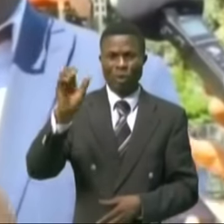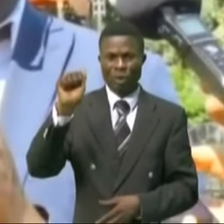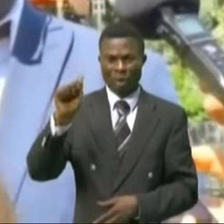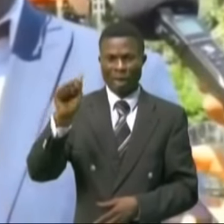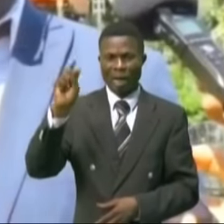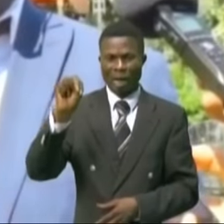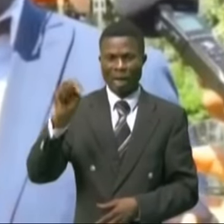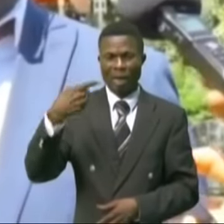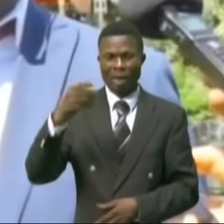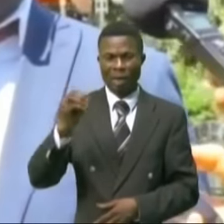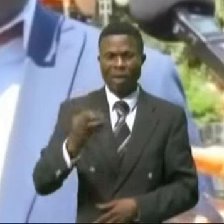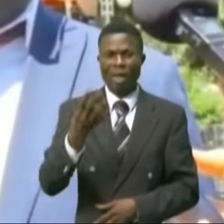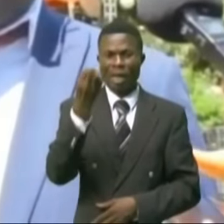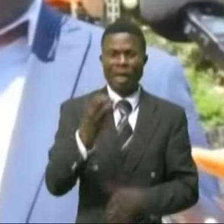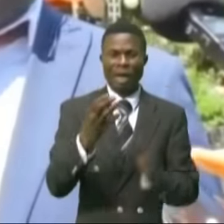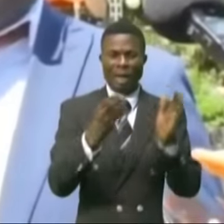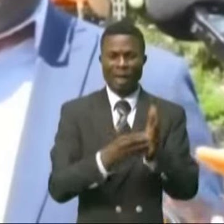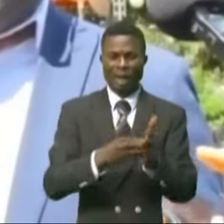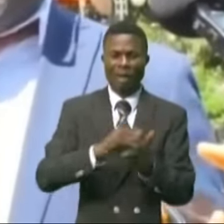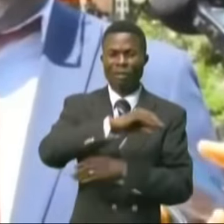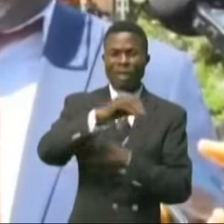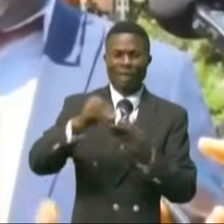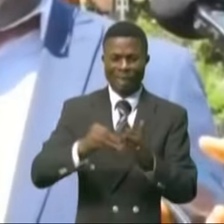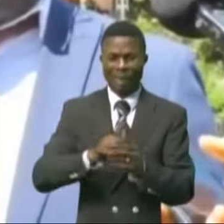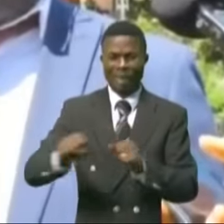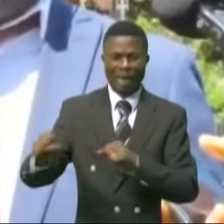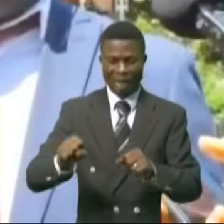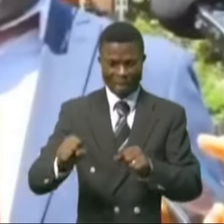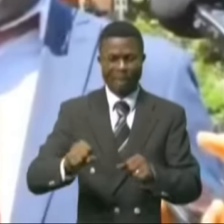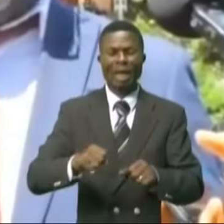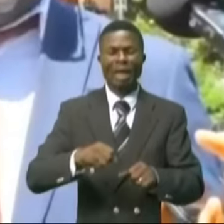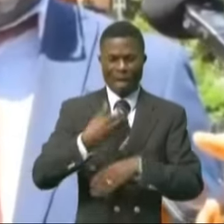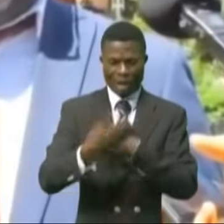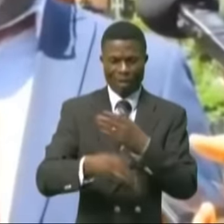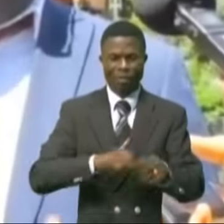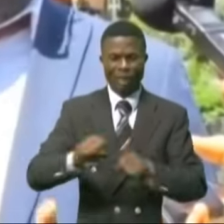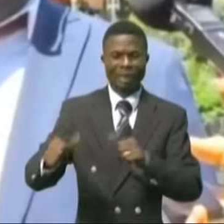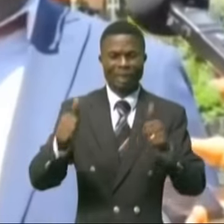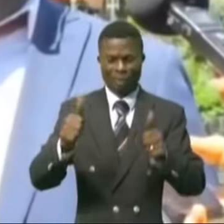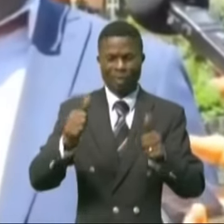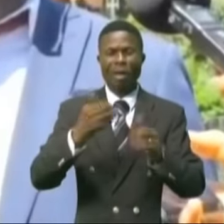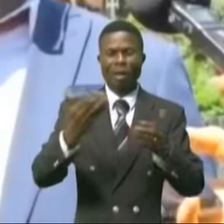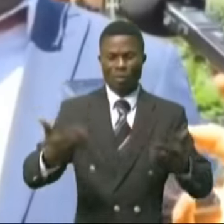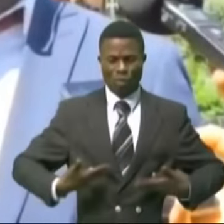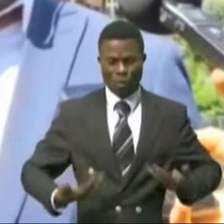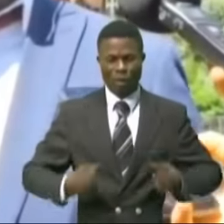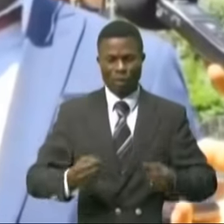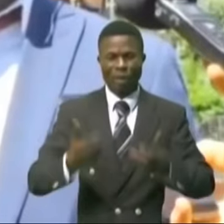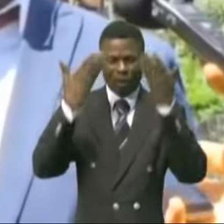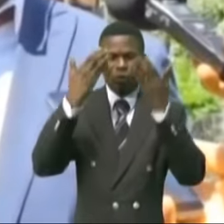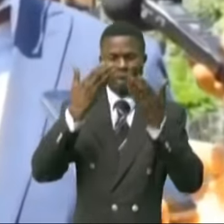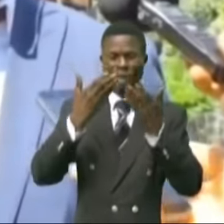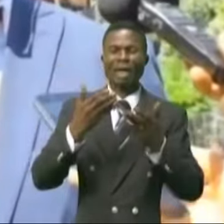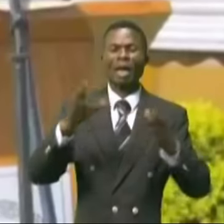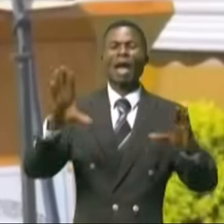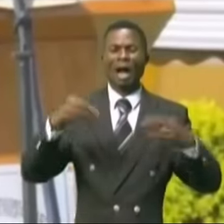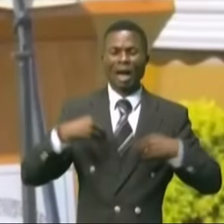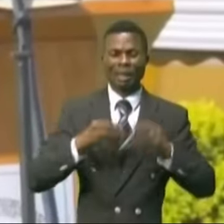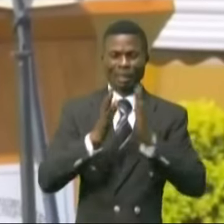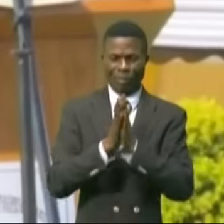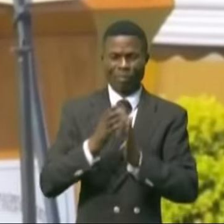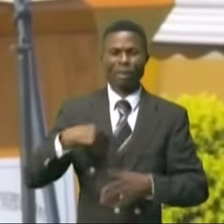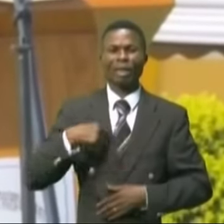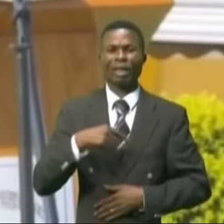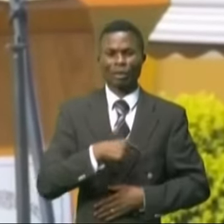tous les 49 centres ont ouvert. En tout cas, je me réjouis. Dieu nous a répondu à notre première prière. Pour